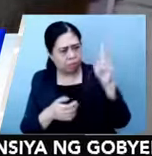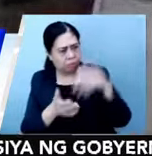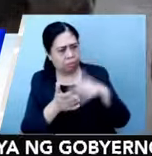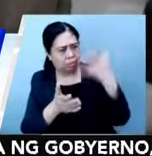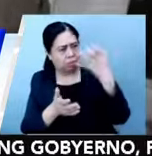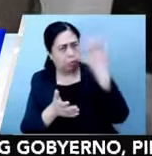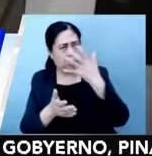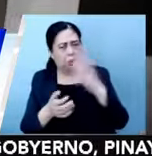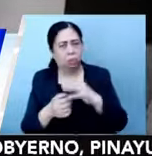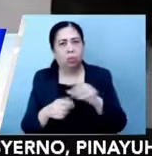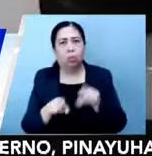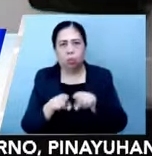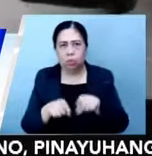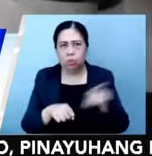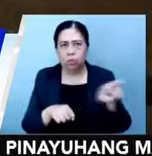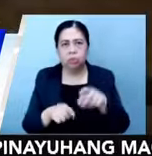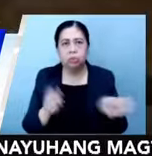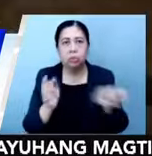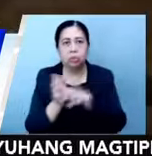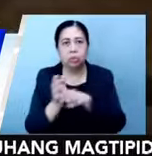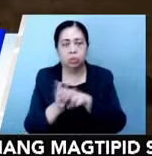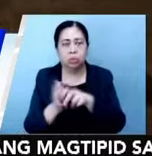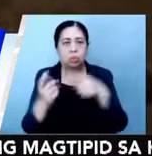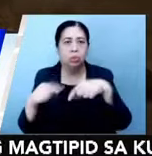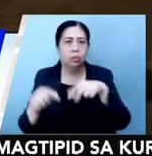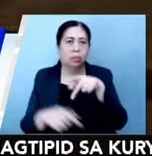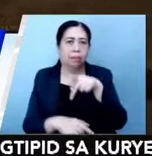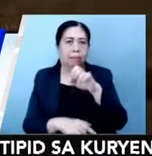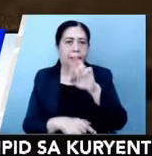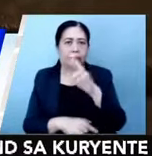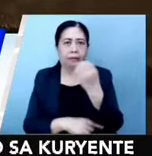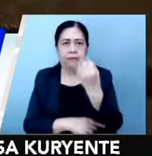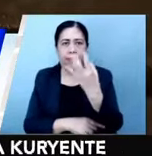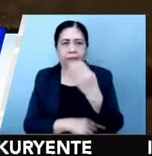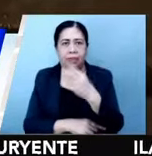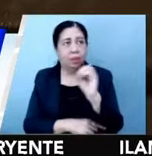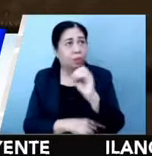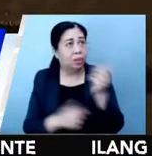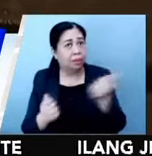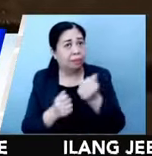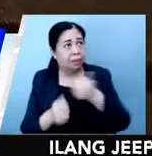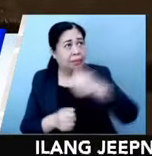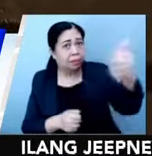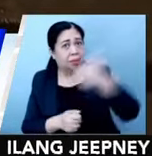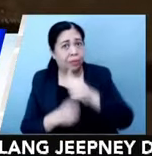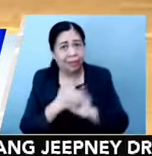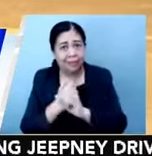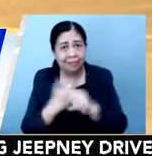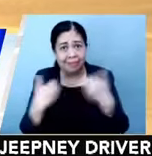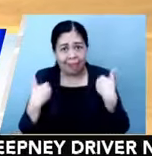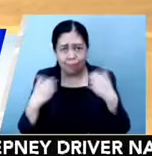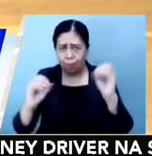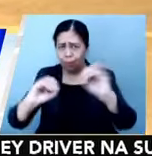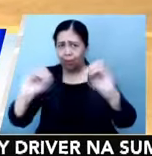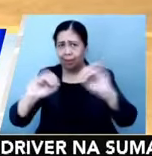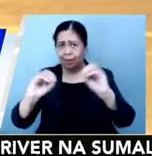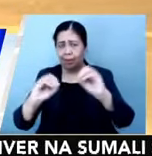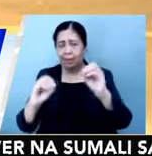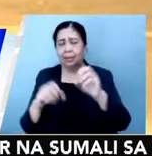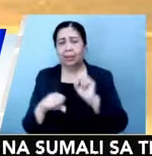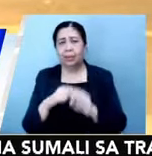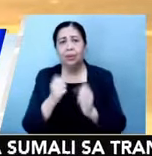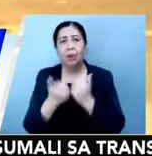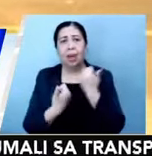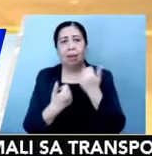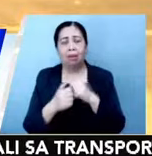ng tricycle na papunta sa Pier 15. Wala naman daw kasing bumibiyahing jeep papunta roon. Mapipilitan daw sila